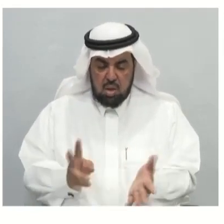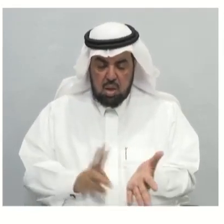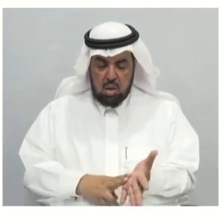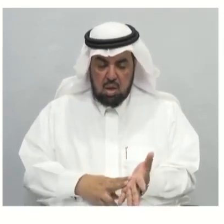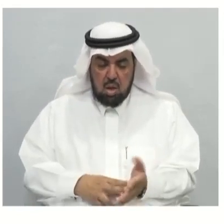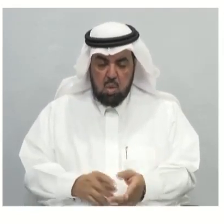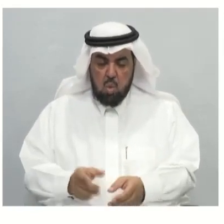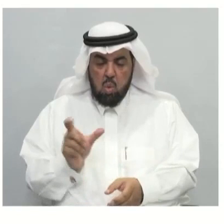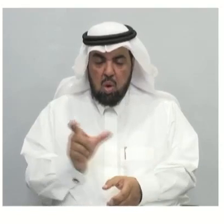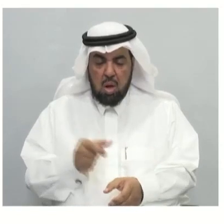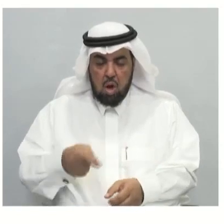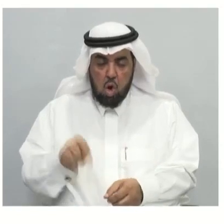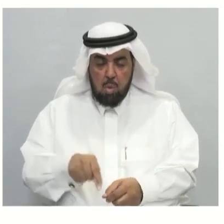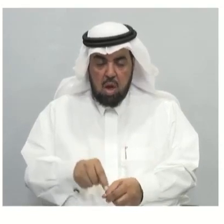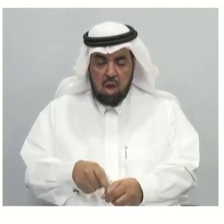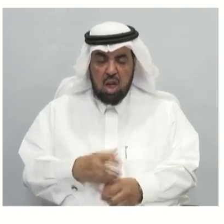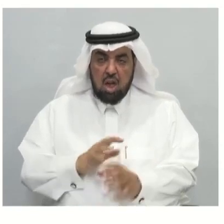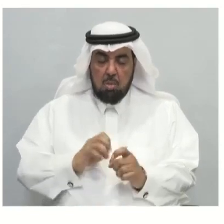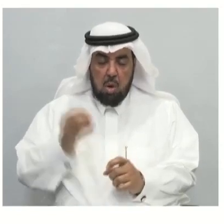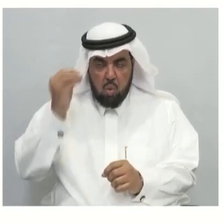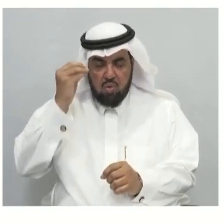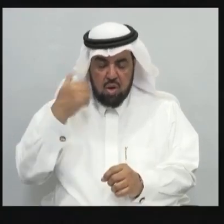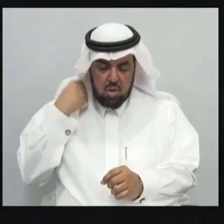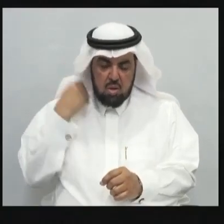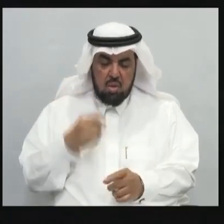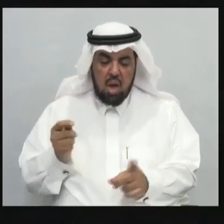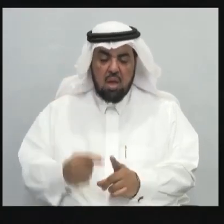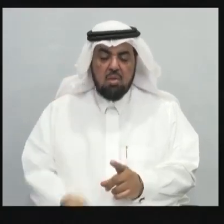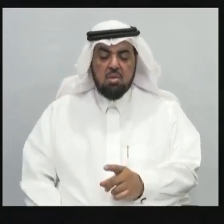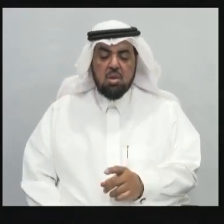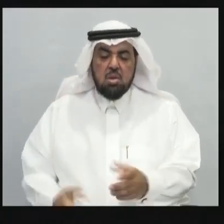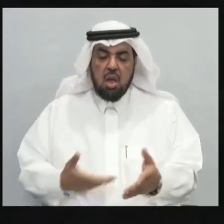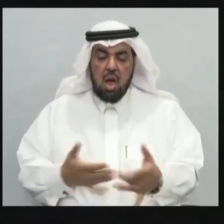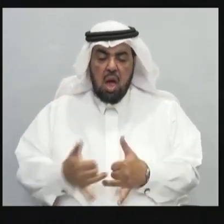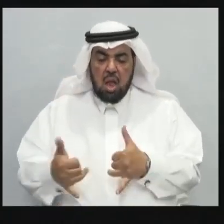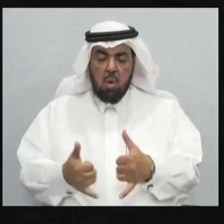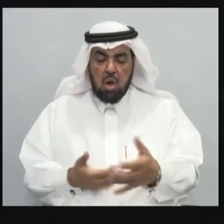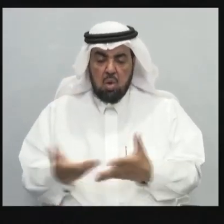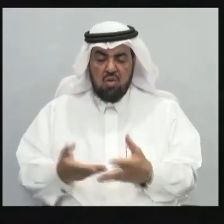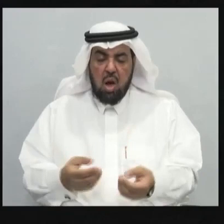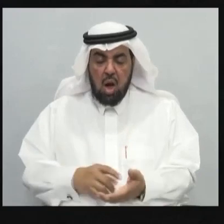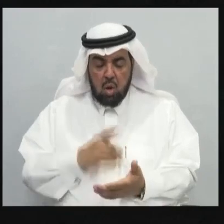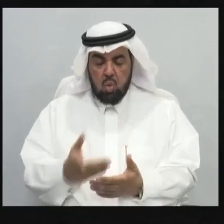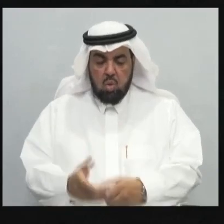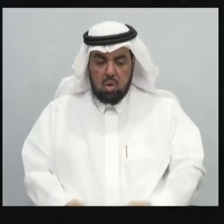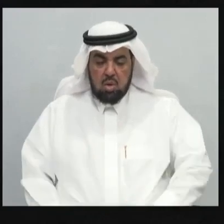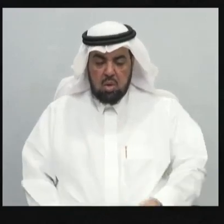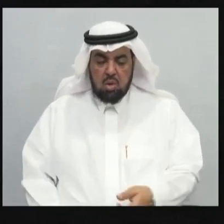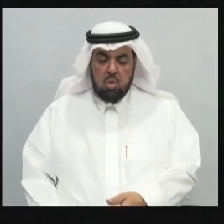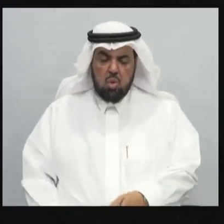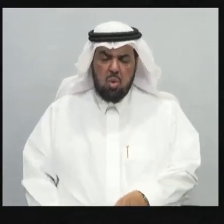والكلمات اليوميه الشائعه بحيث ان يكون الهدف هو التواصل والتفاعل مباشره دون